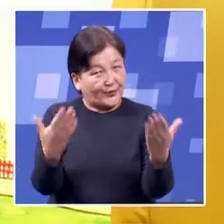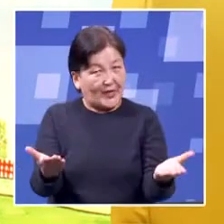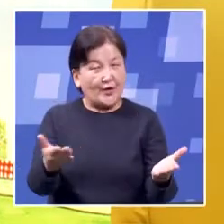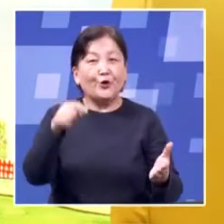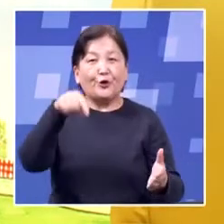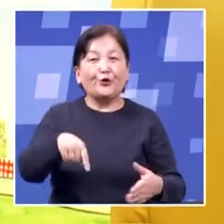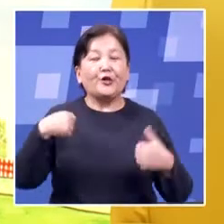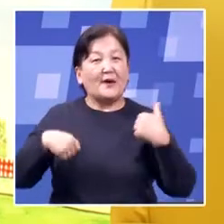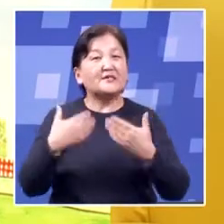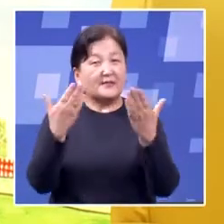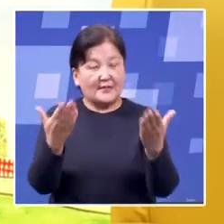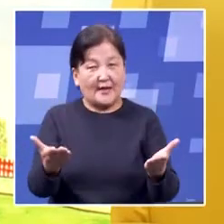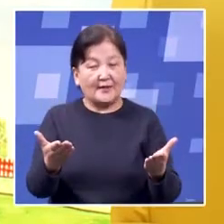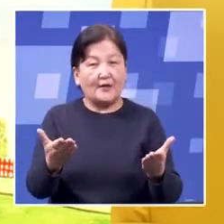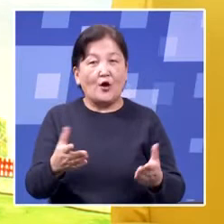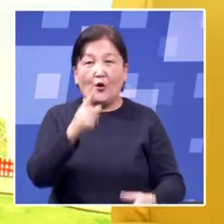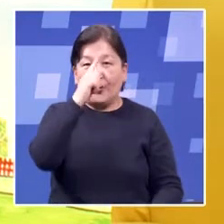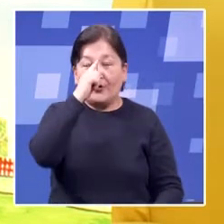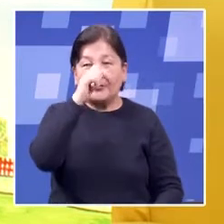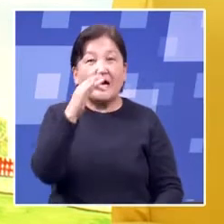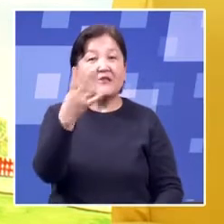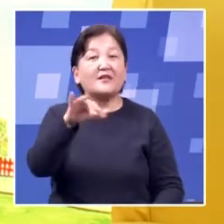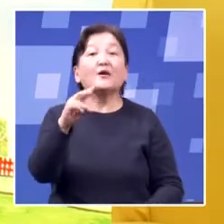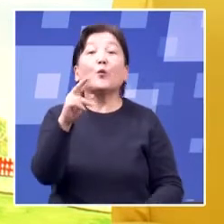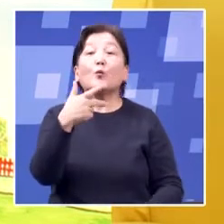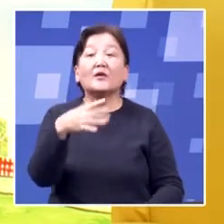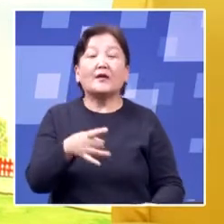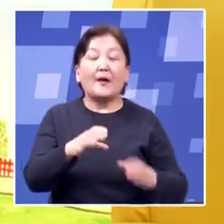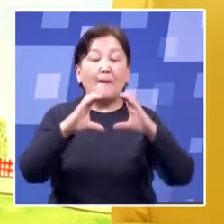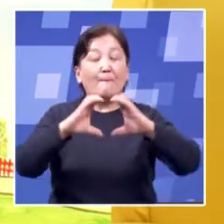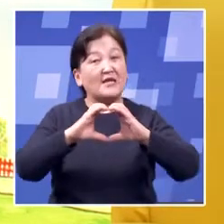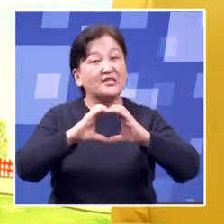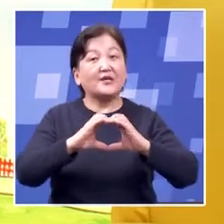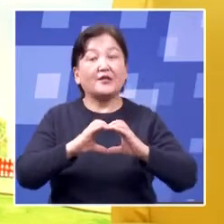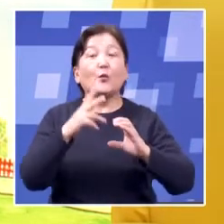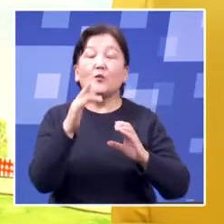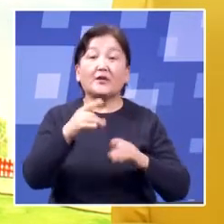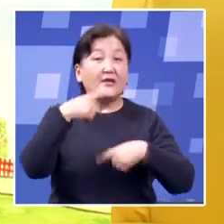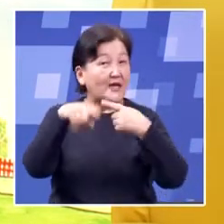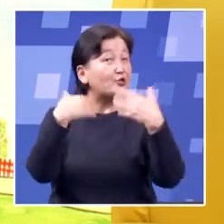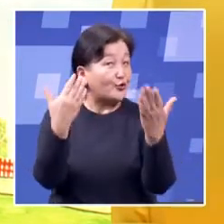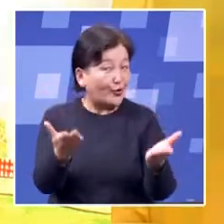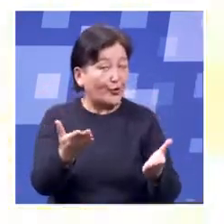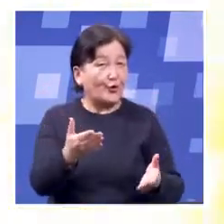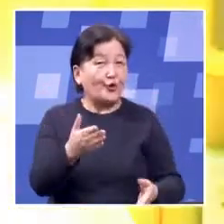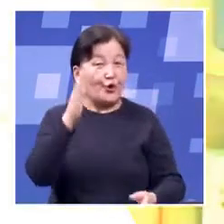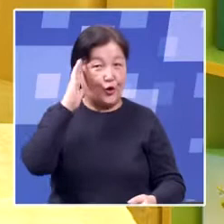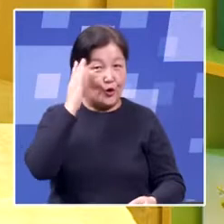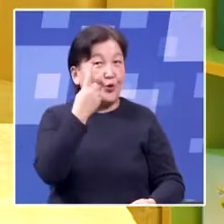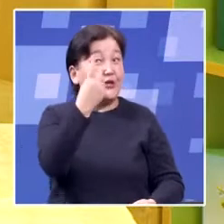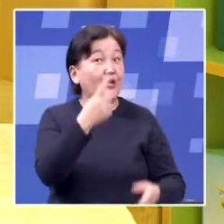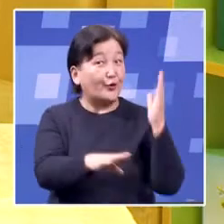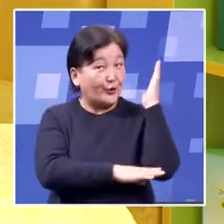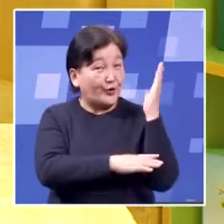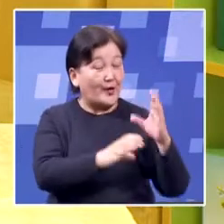Сайн байцгааны хүүхдүүд ээ. Өнөөдөр багш нь та нарт орос ардын үлгэр манжин үлгэрийг ярьж өгөх болно. Өвгөн